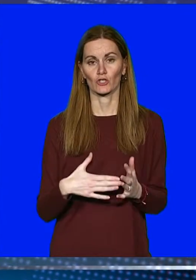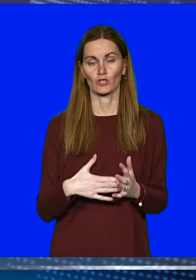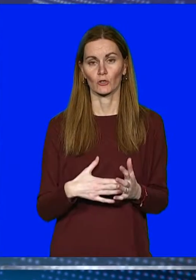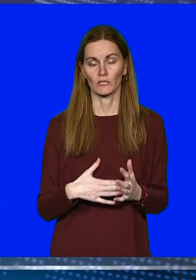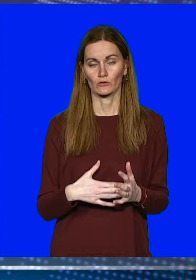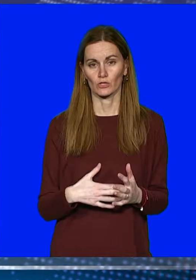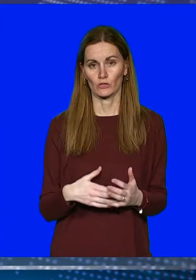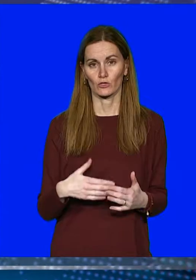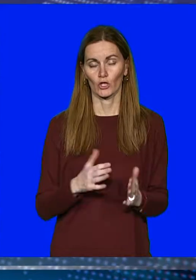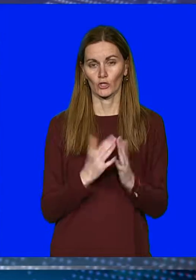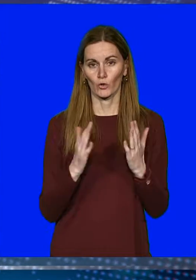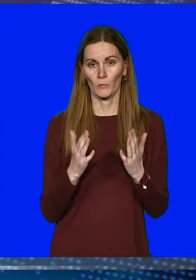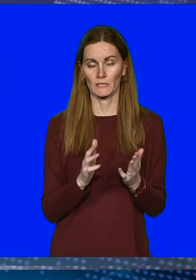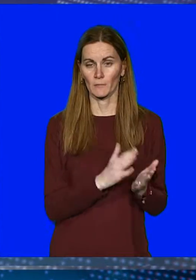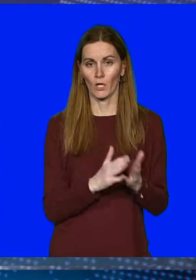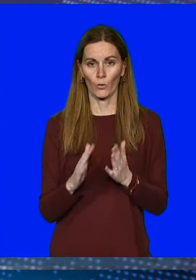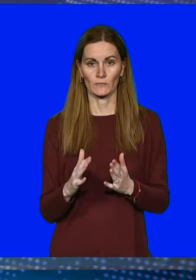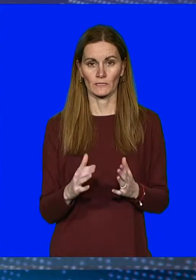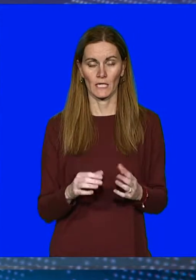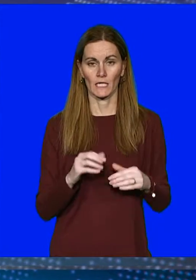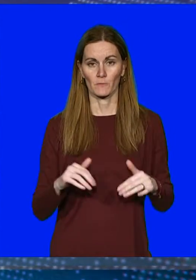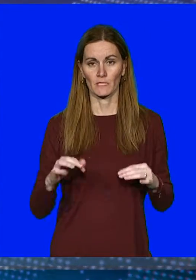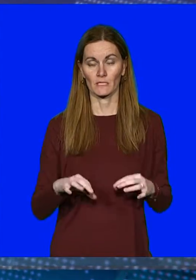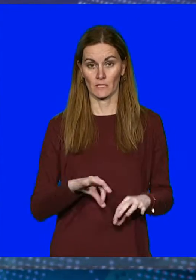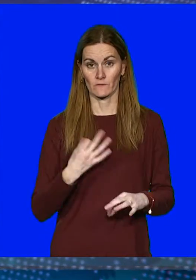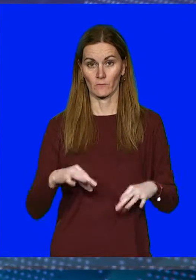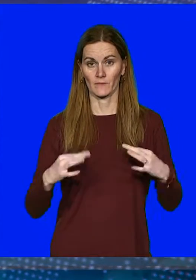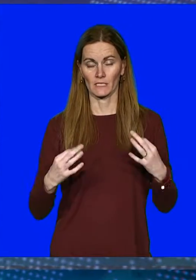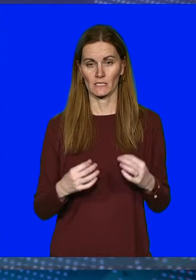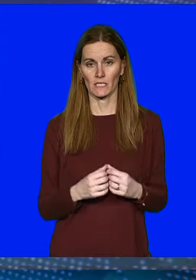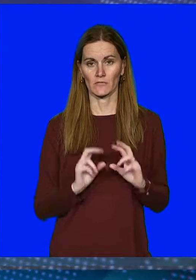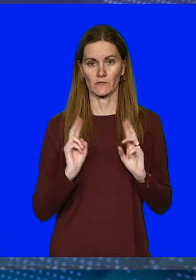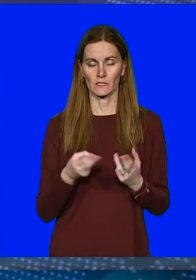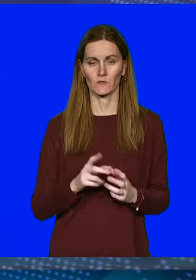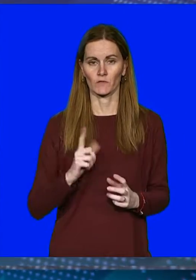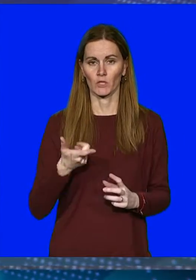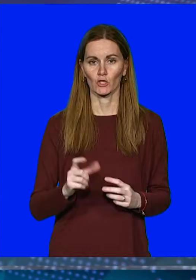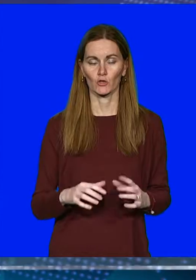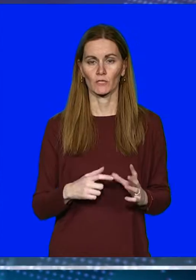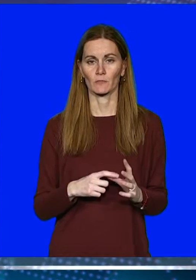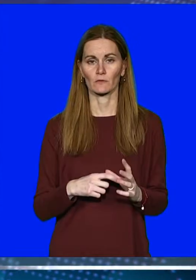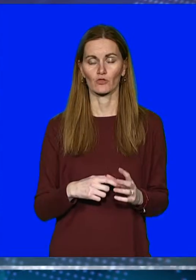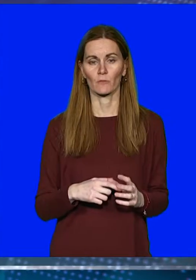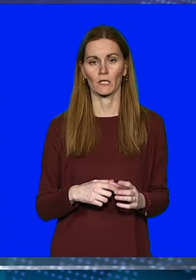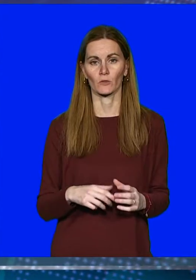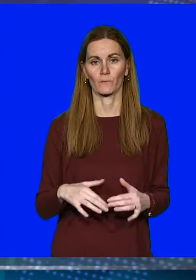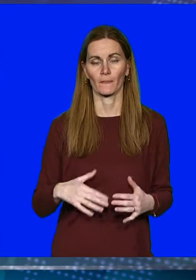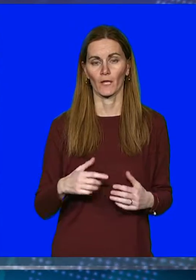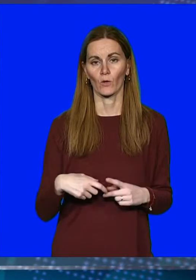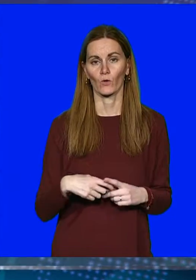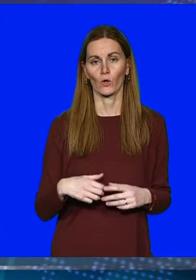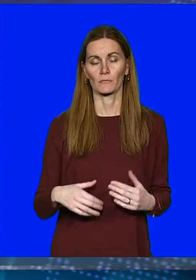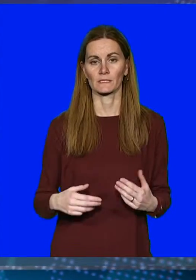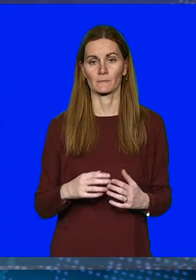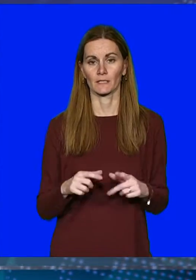treba prilagoditi, uskladiti sa Ministarstvom zdravstva i svim nadležnim službama. Inače, pohvalio se gradonačelnik, pročistač